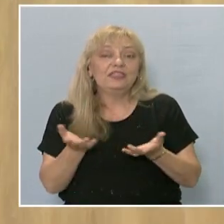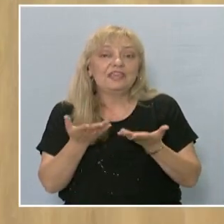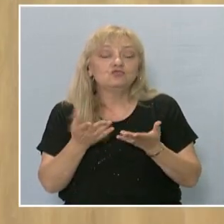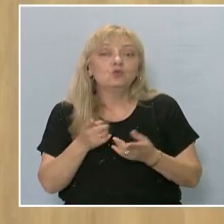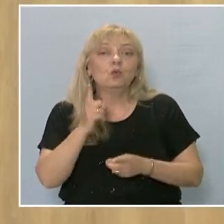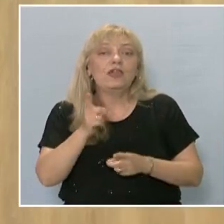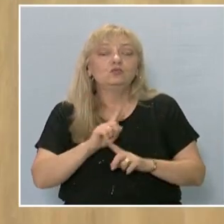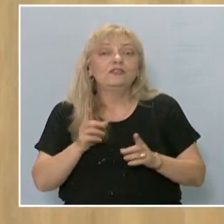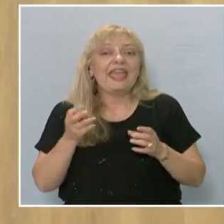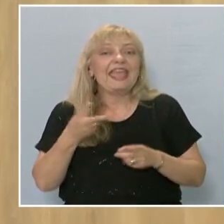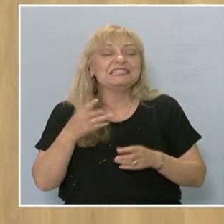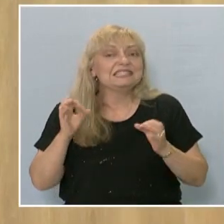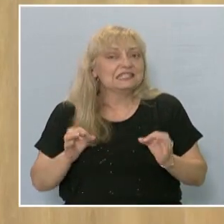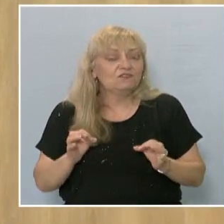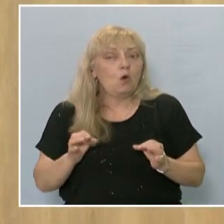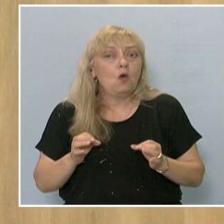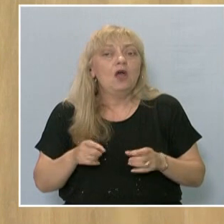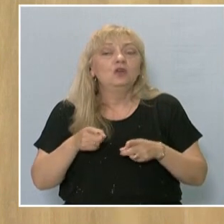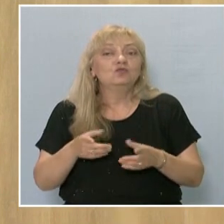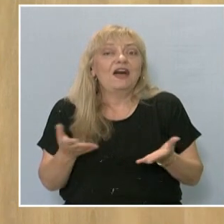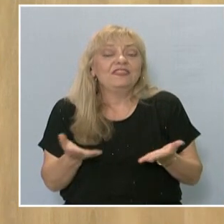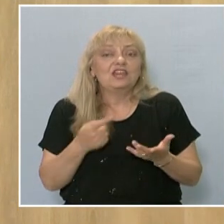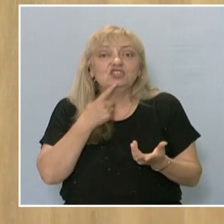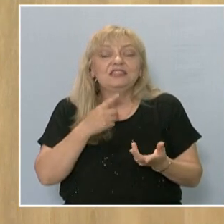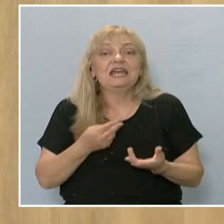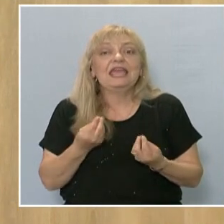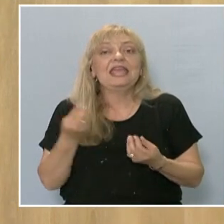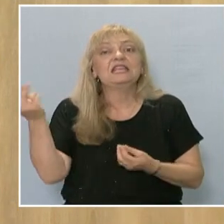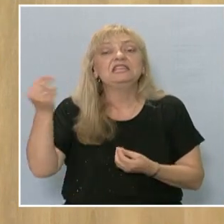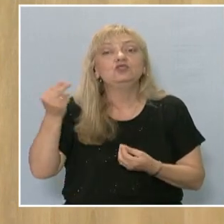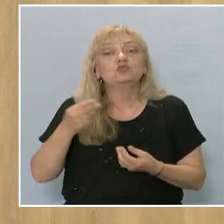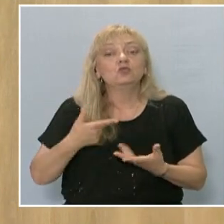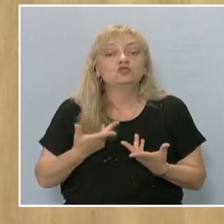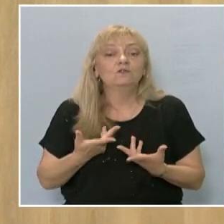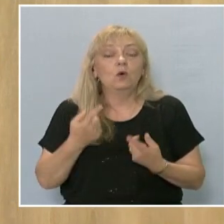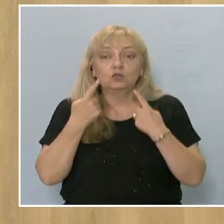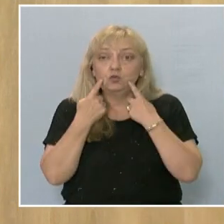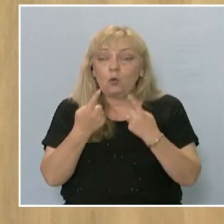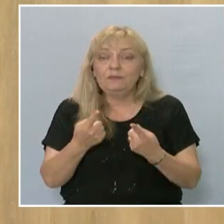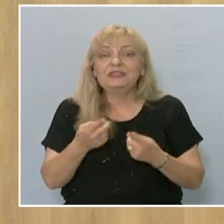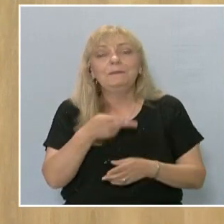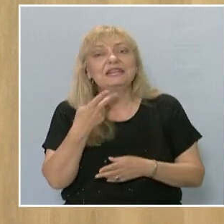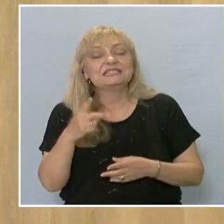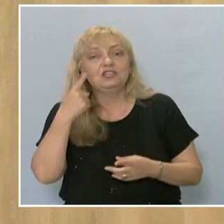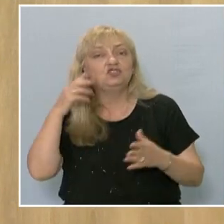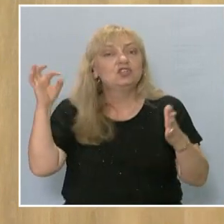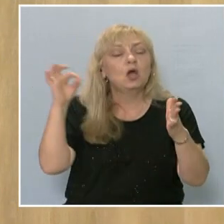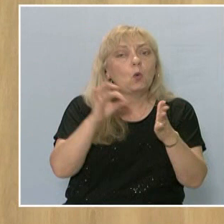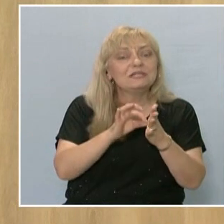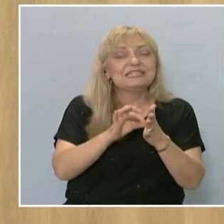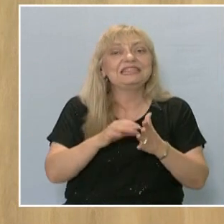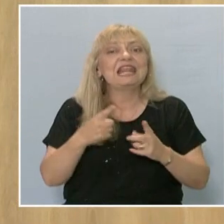изкуство ако не обичаме да четем това е потенциал за изкуство ако не сме добри в концентрацията да пробваме техники за концентрация и да станем